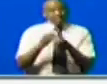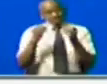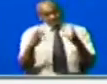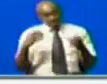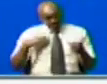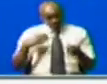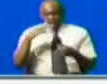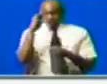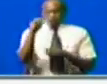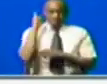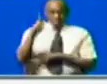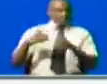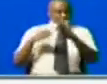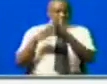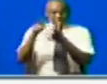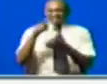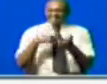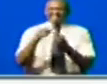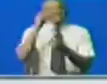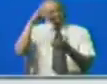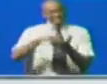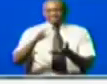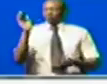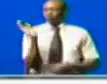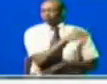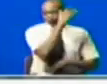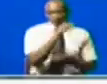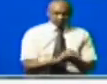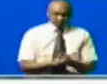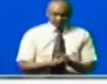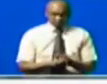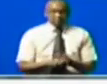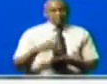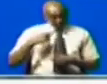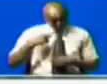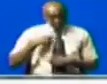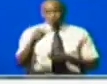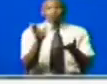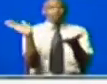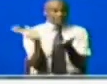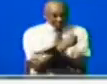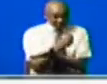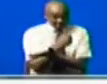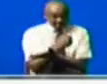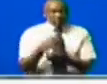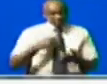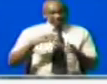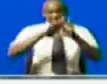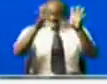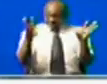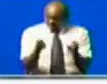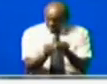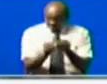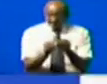Kibe Mungai, mahakama ilitupa nje kesi hiyo. I have taken trouble to enumerate, at least in summary,